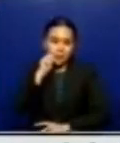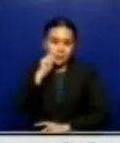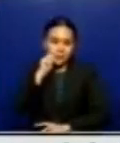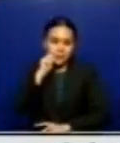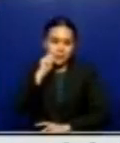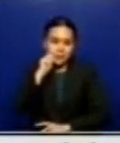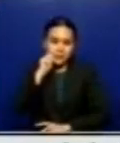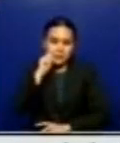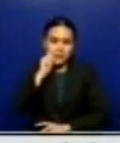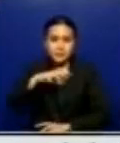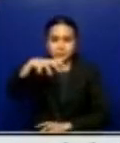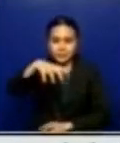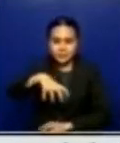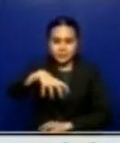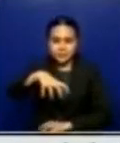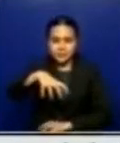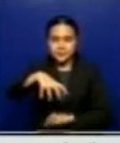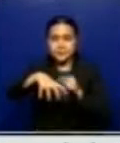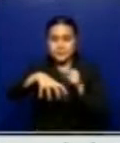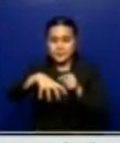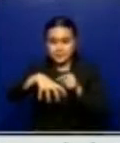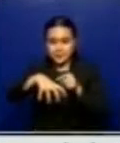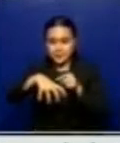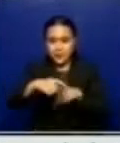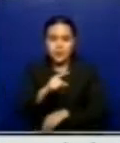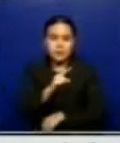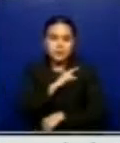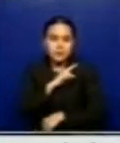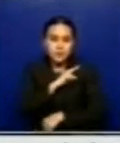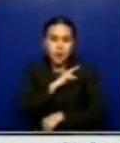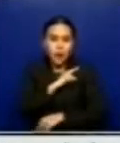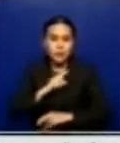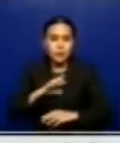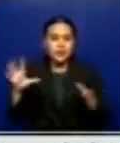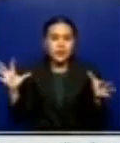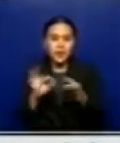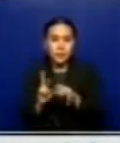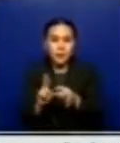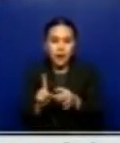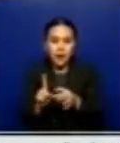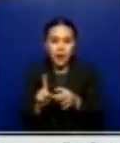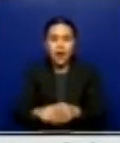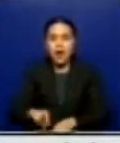หน่วยงานที่รับผิดชอบเกี่ยวกับเรื่องระบบน้ำทั้งหมด